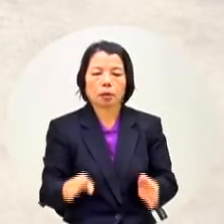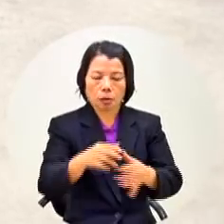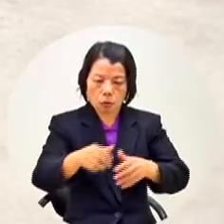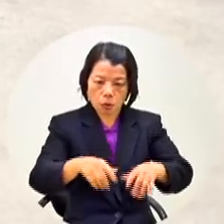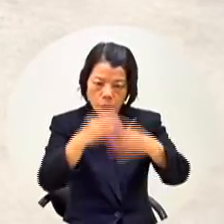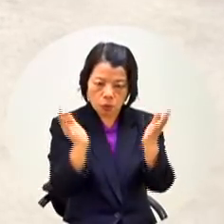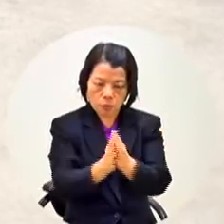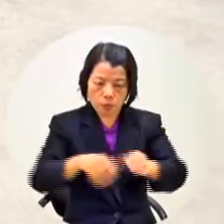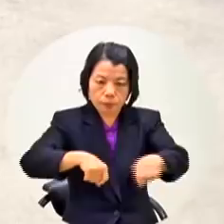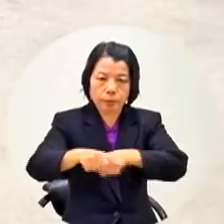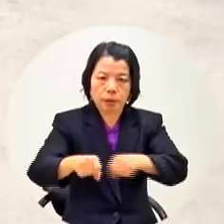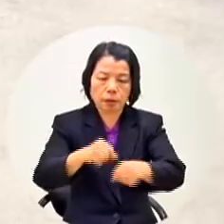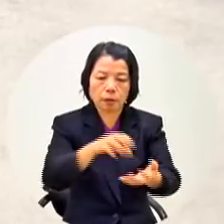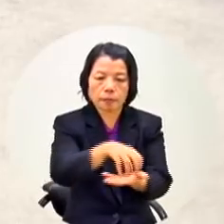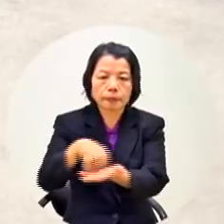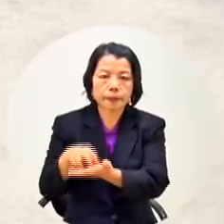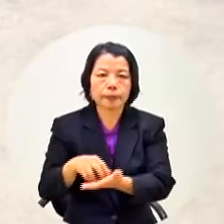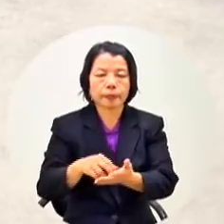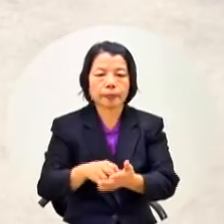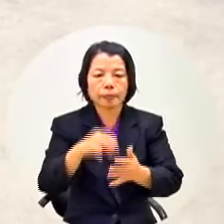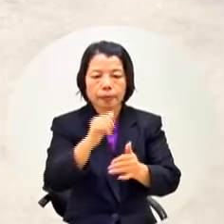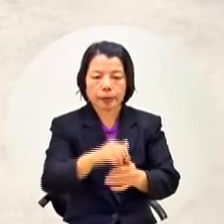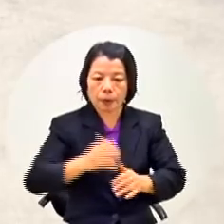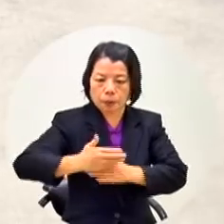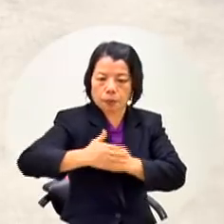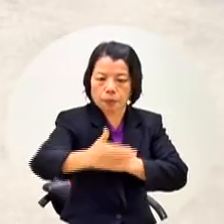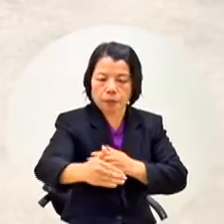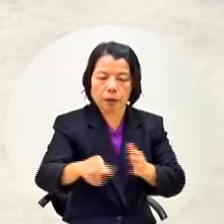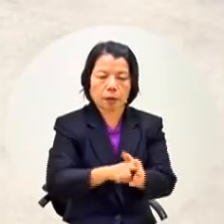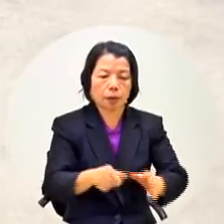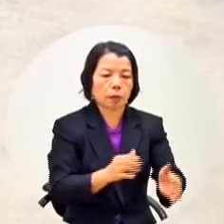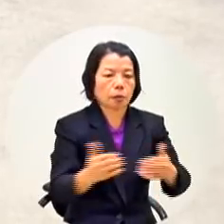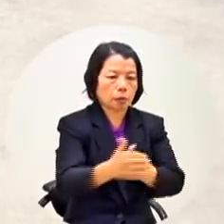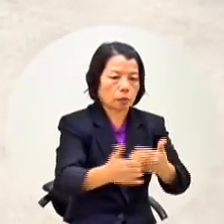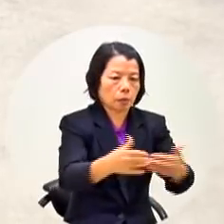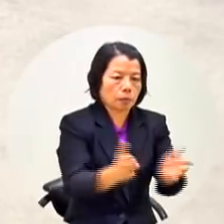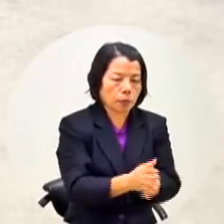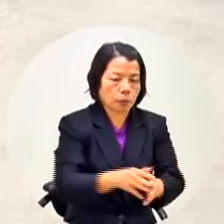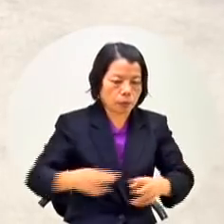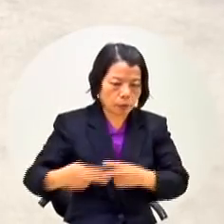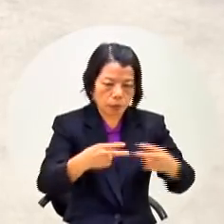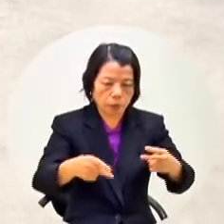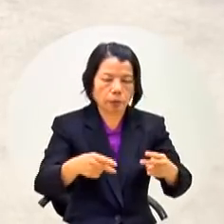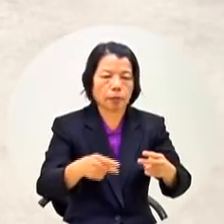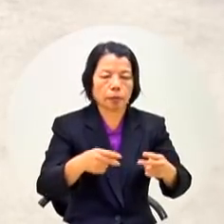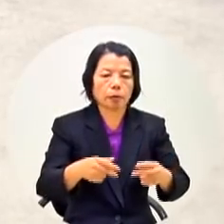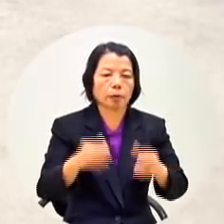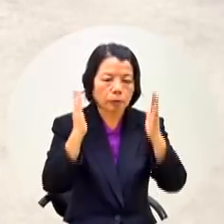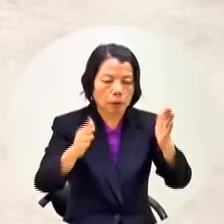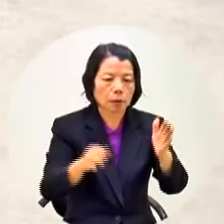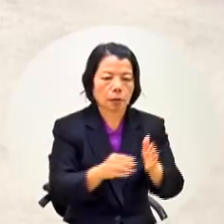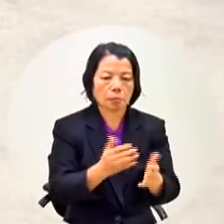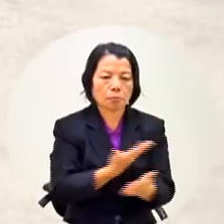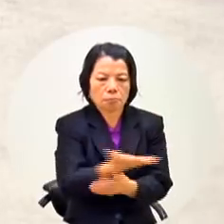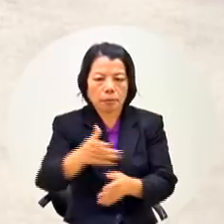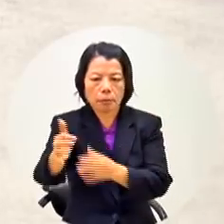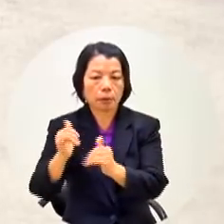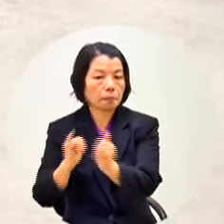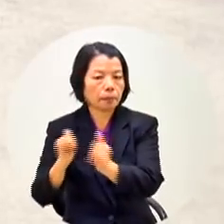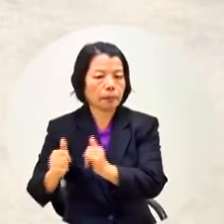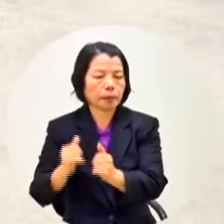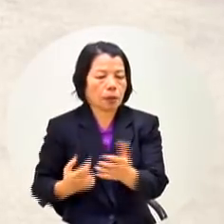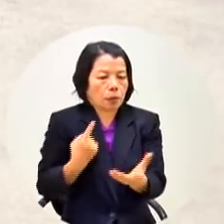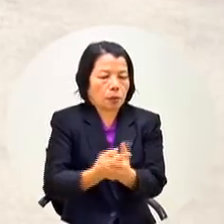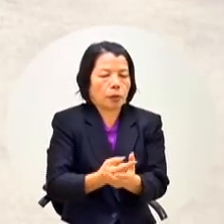年3月17号向交通部申请修正计划，把原有民间参与投资的一个重新增置的15列车回